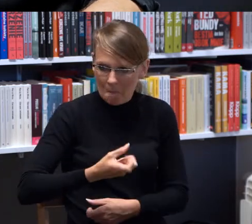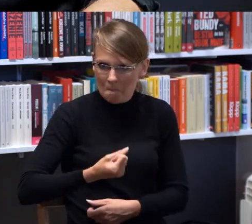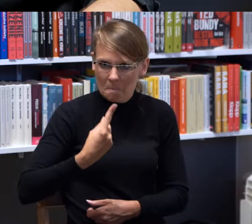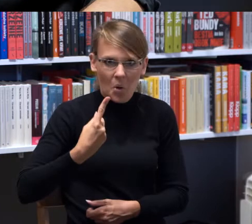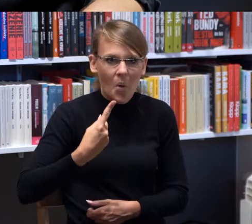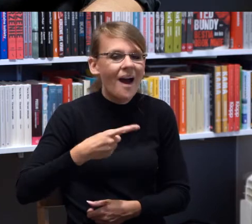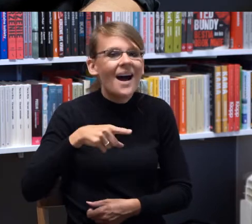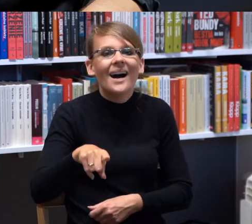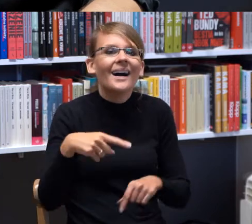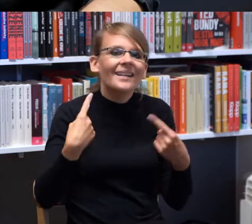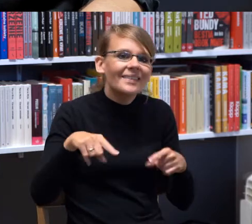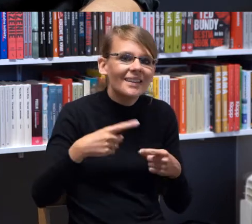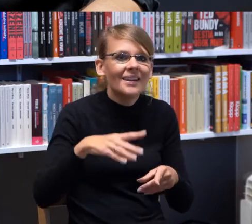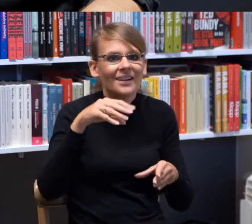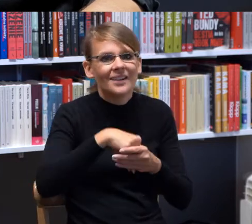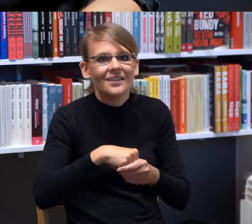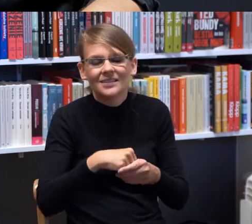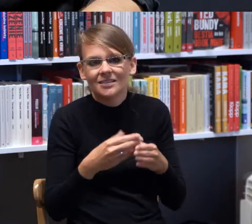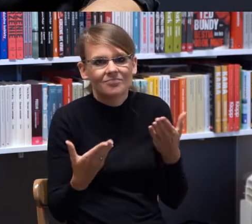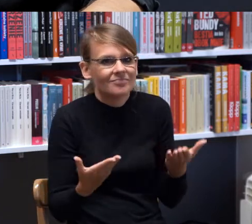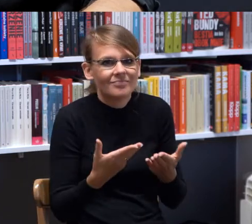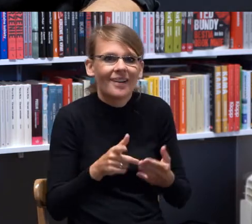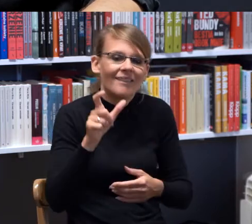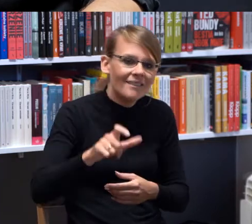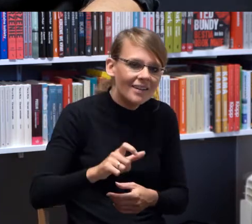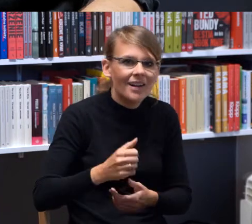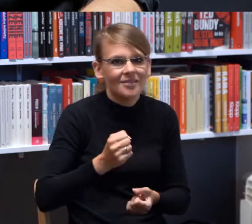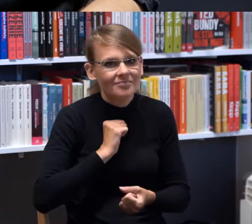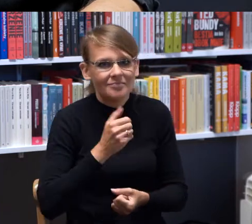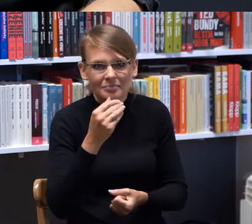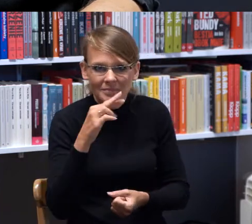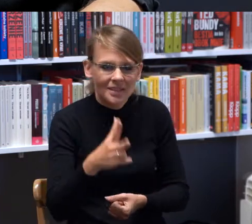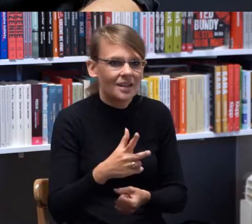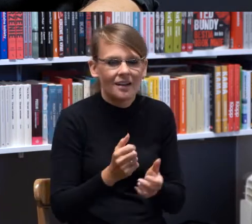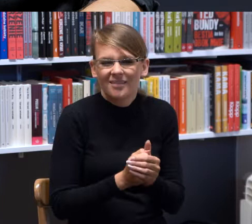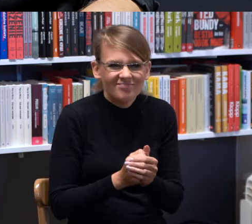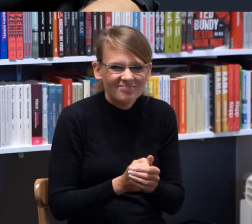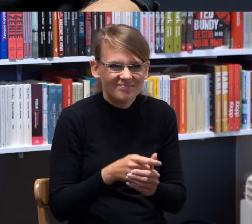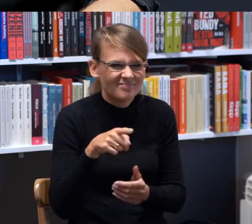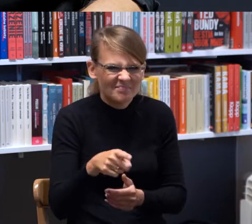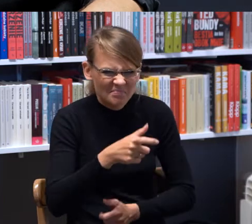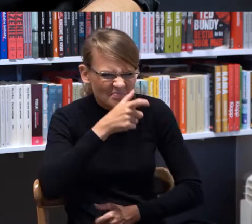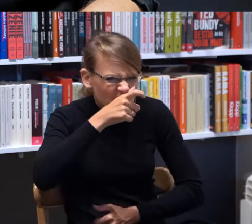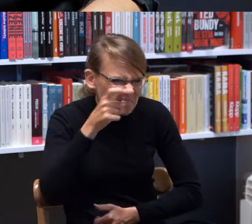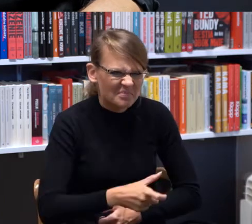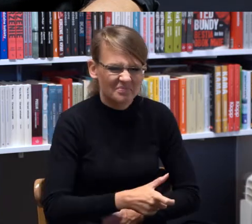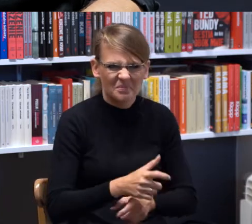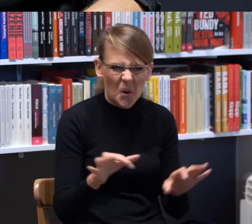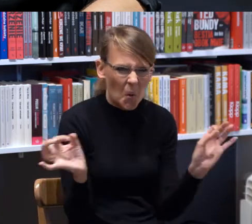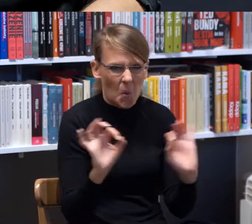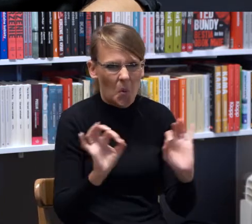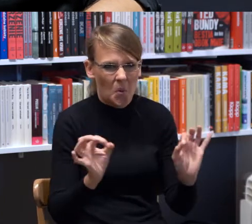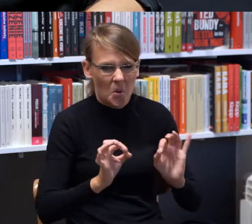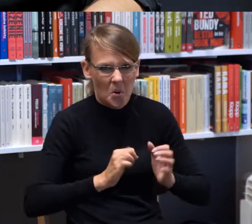ogóle tam nie było miejsca na spoko Mirka albo na jakiegokolwiek niejednoznacznego Mirka. No był taki zbir i to jeden z gorszych. Taki